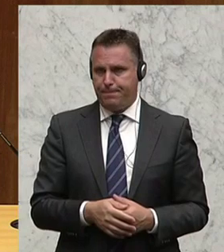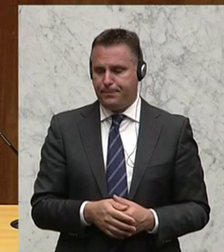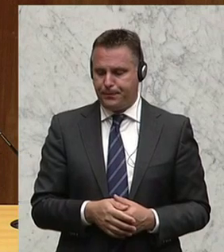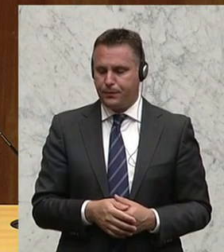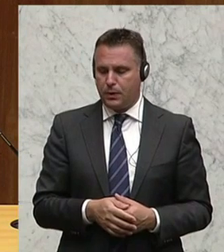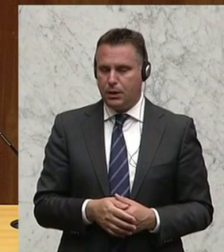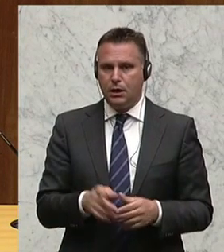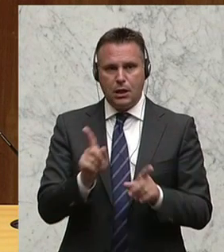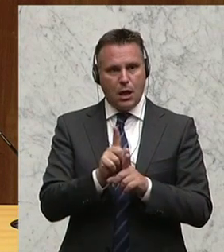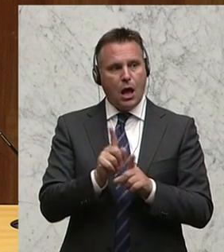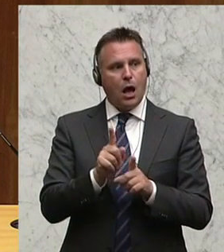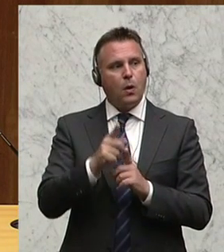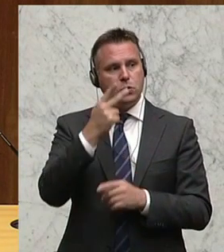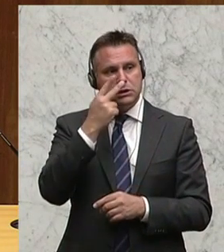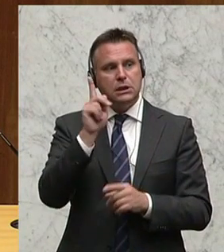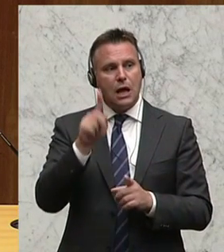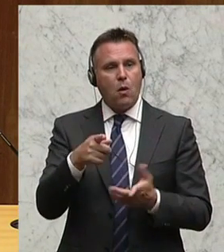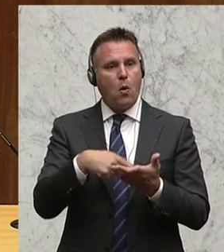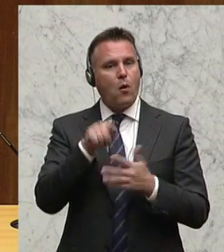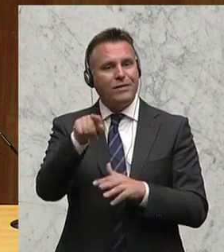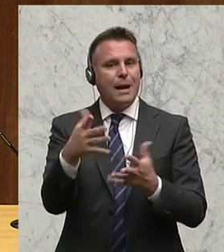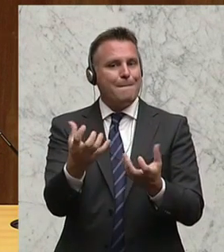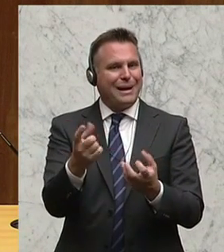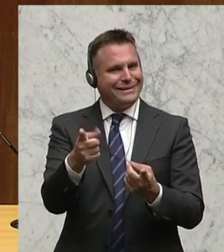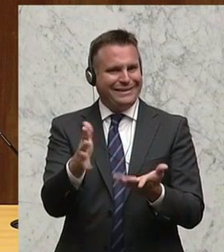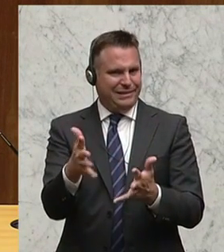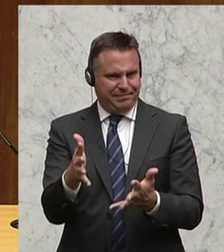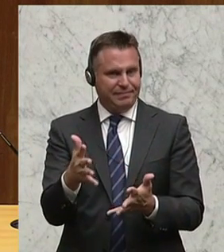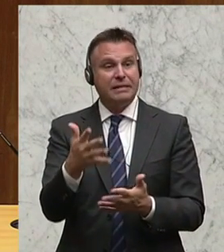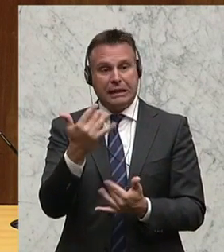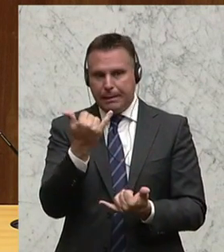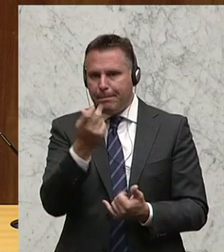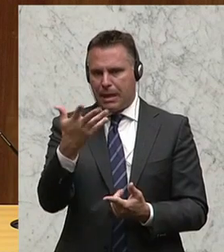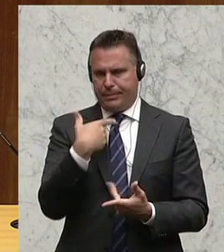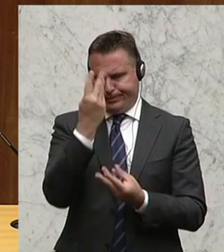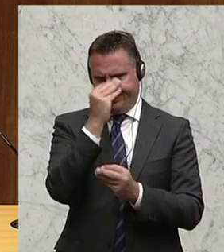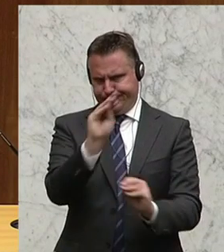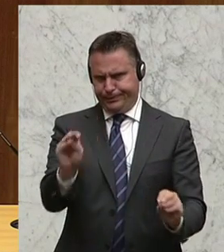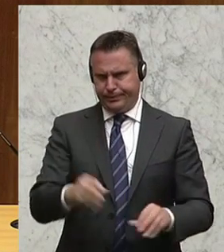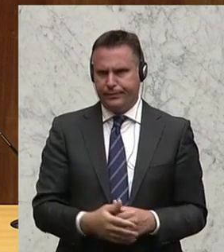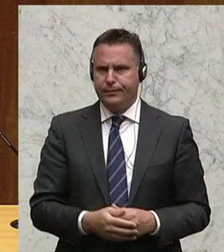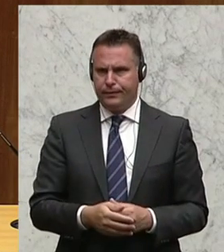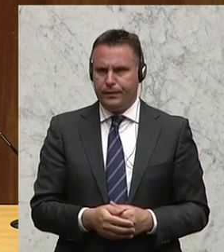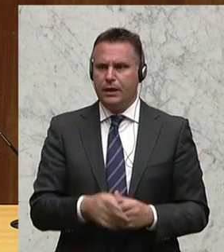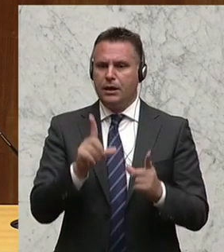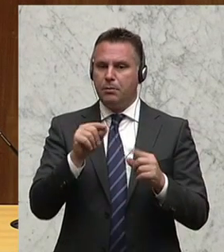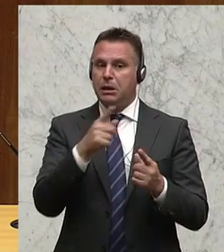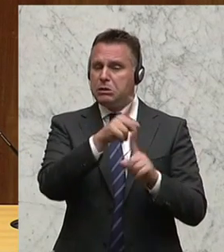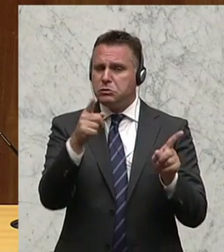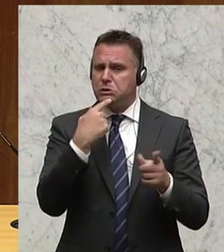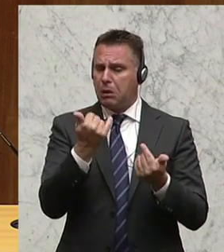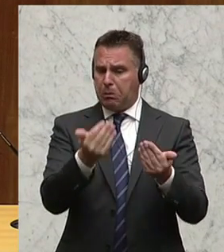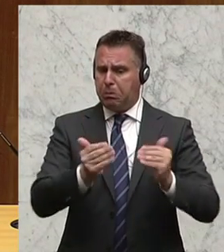allem aus der Praxis, und auf einige möchte ich eingehen. Es sei eine Nivellierung nach